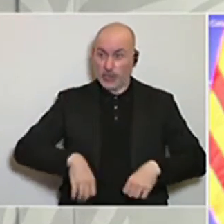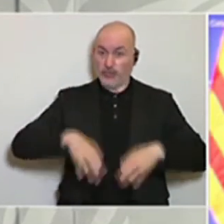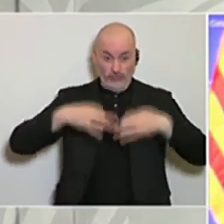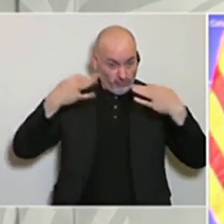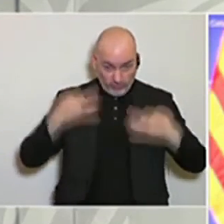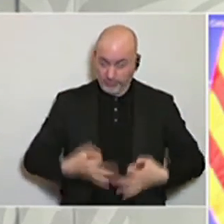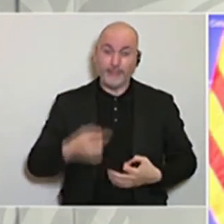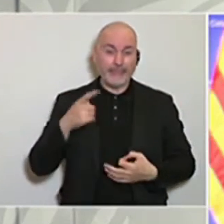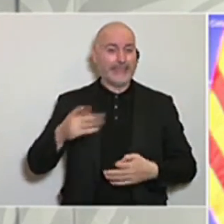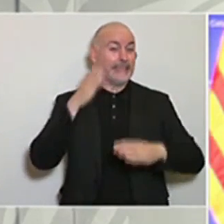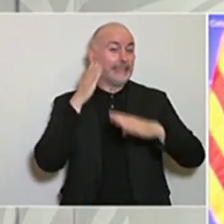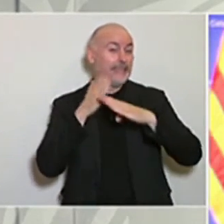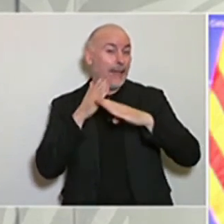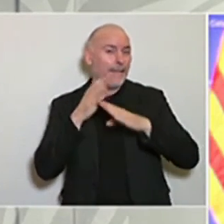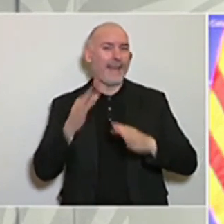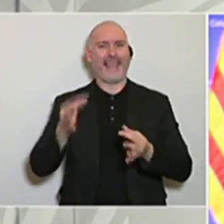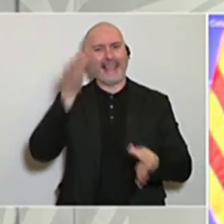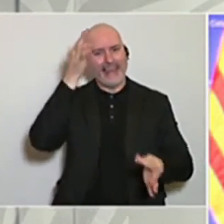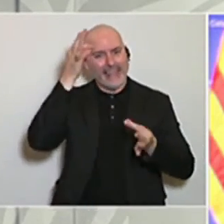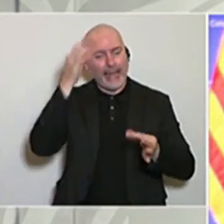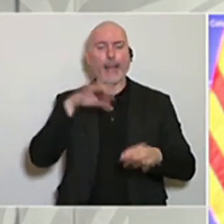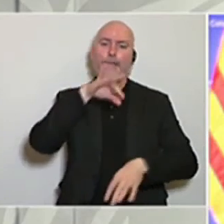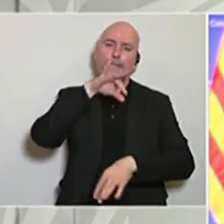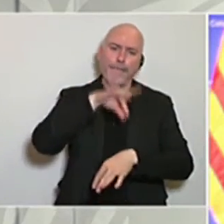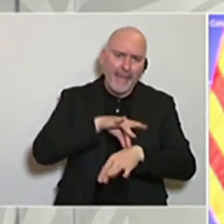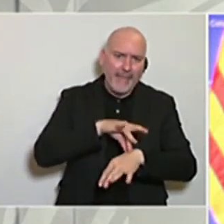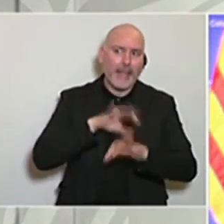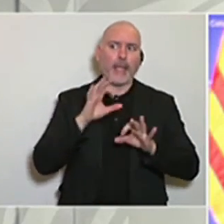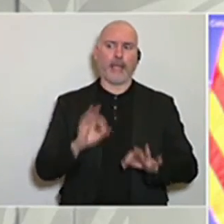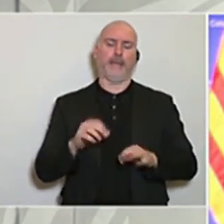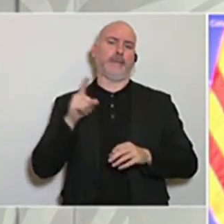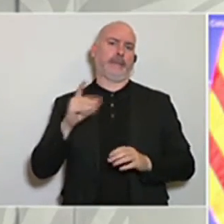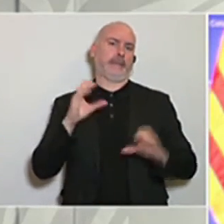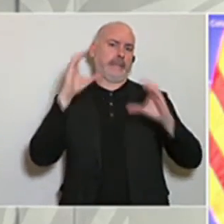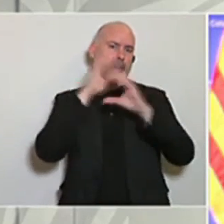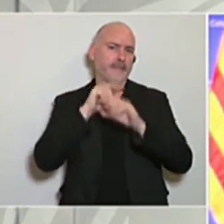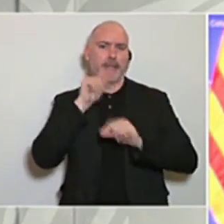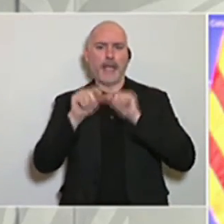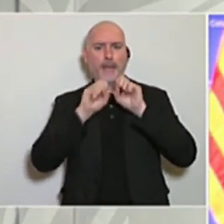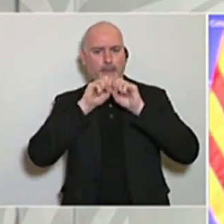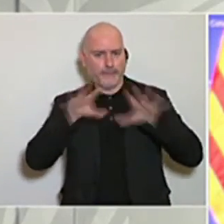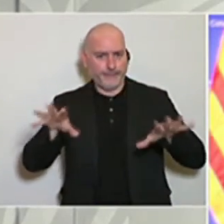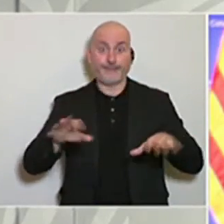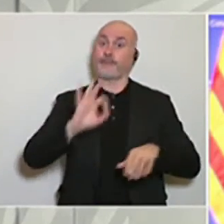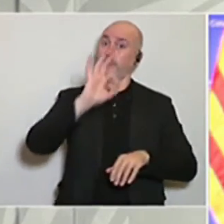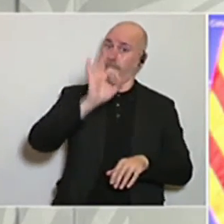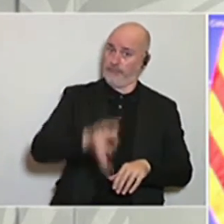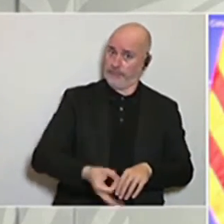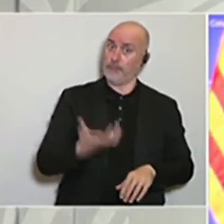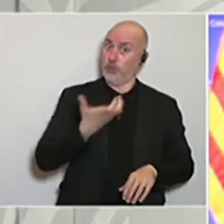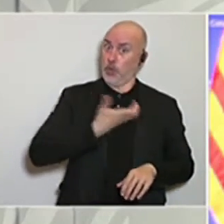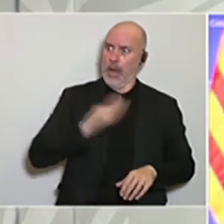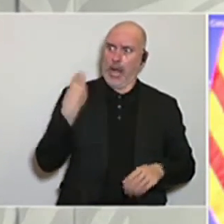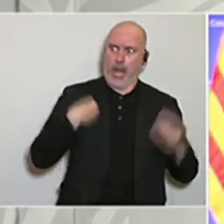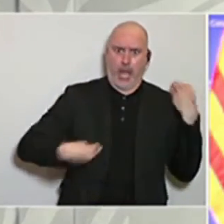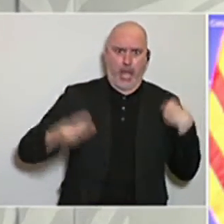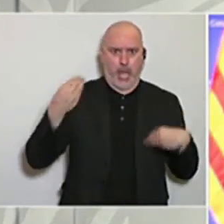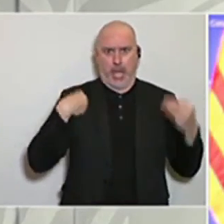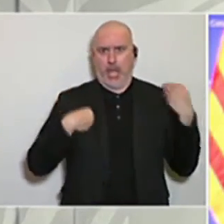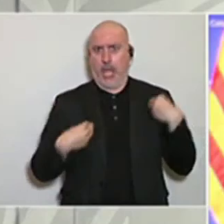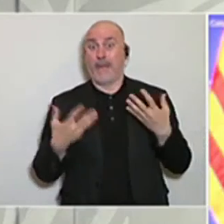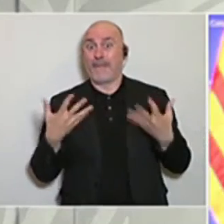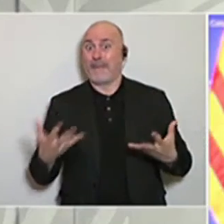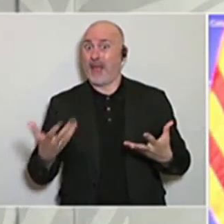facin sempre amb criteris mèdics i epidemiològics. És veritat que hem tingut un clam del món local, però el Govern de Catalunya no pren